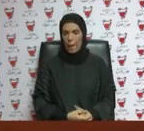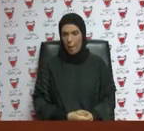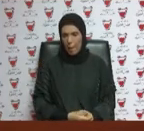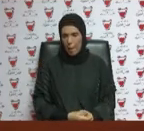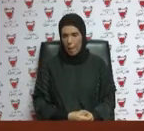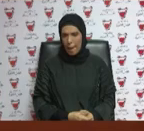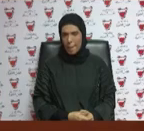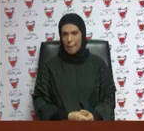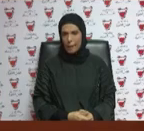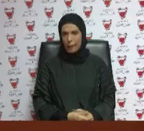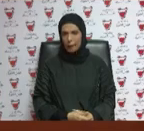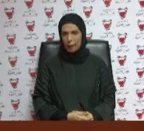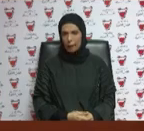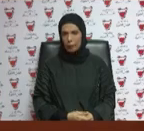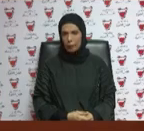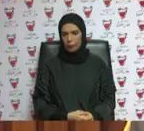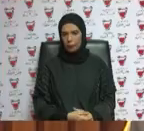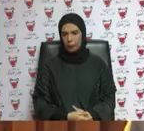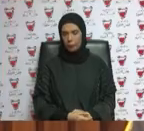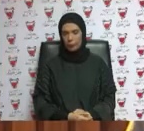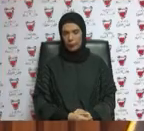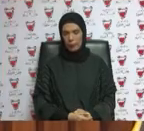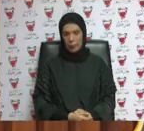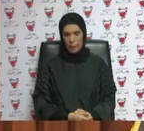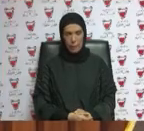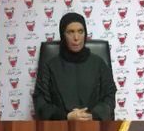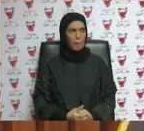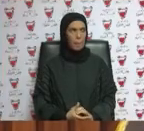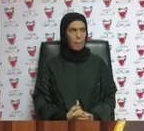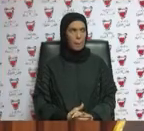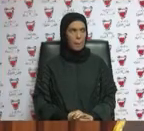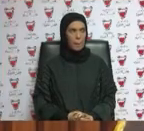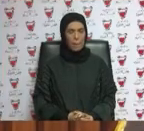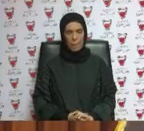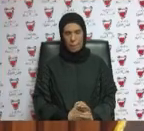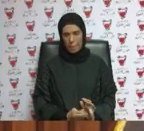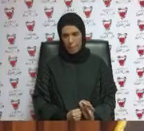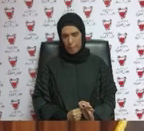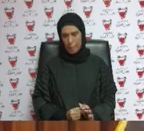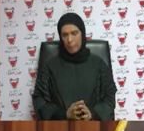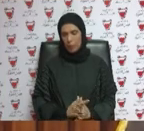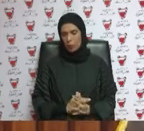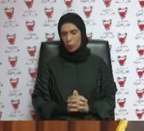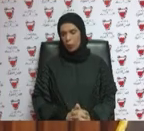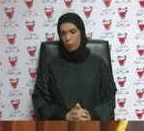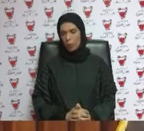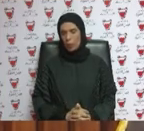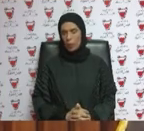ليأخذ هذه الاقتراحات في الاعتبار، وشكرا. شكرا جزيلا. الأخ جميلة سلمان.